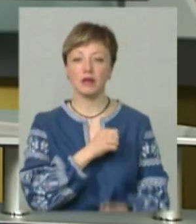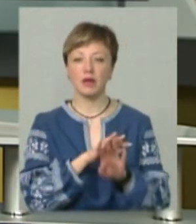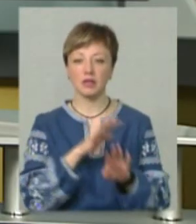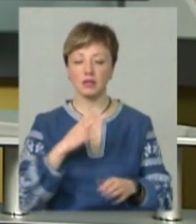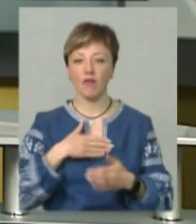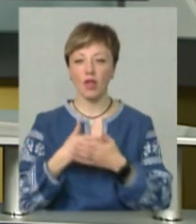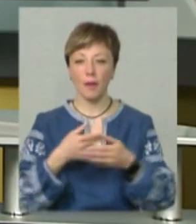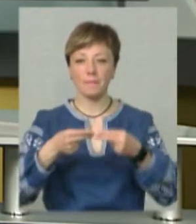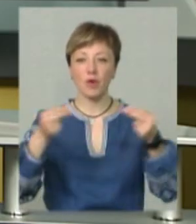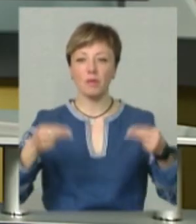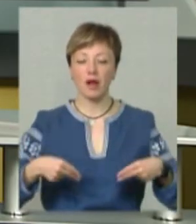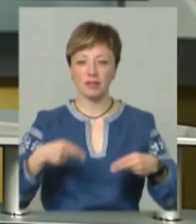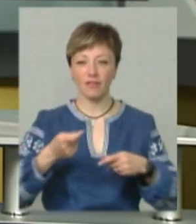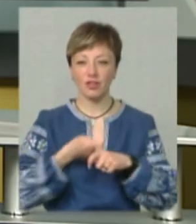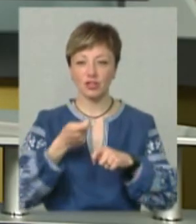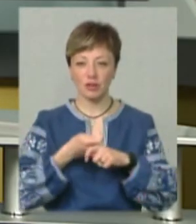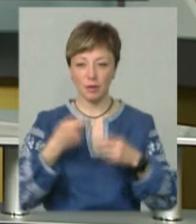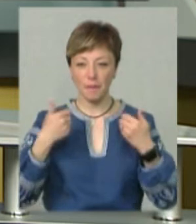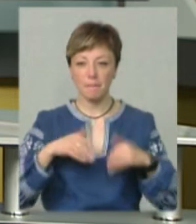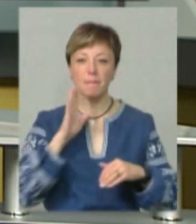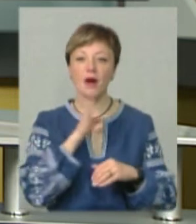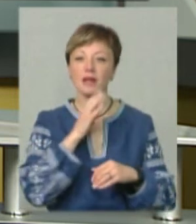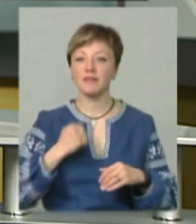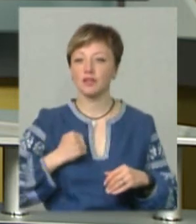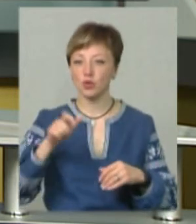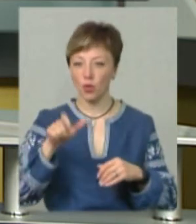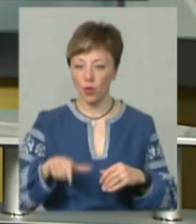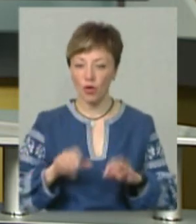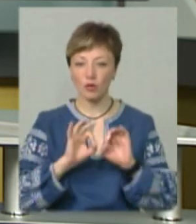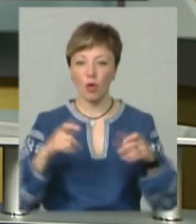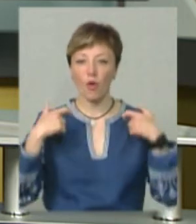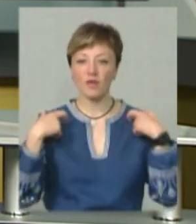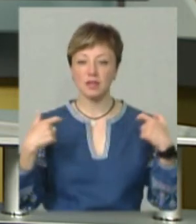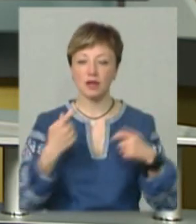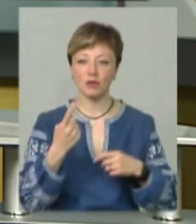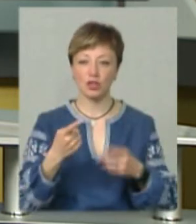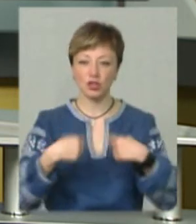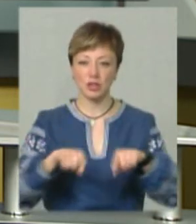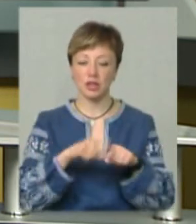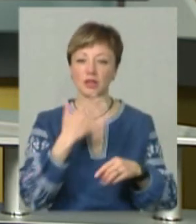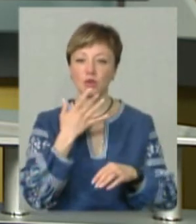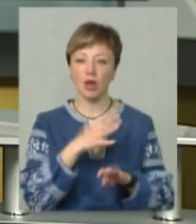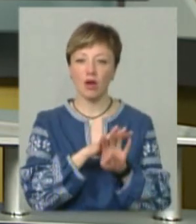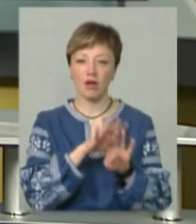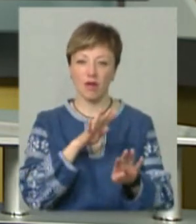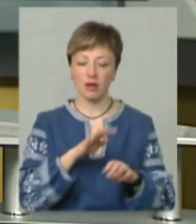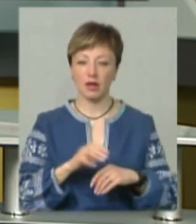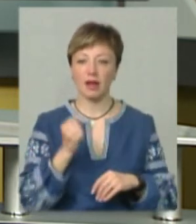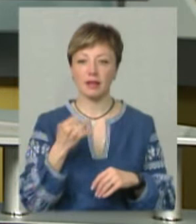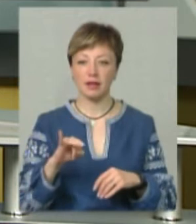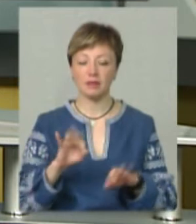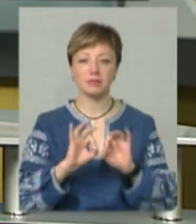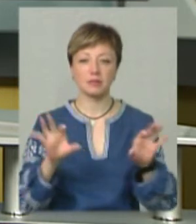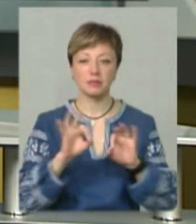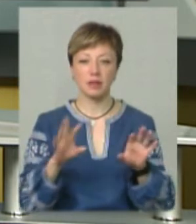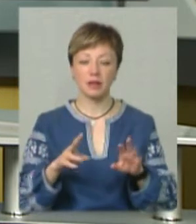волонтерка побралися в вишиванці, котру вишила мати військовослужбовця. Про це розповів офіцер однієї з частин Національної гвардії Андрій. За його